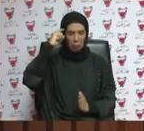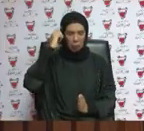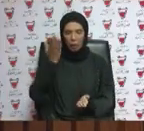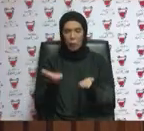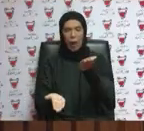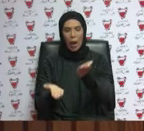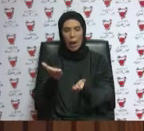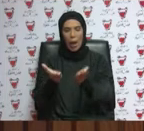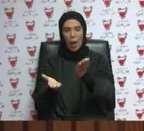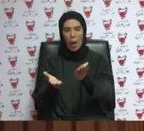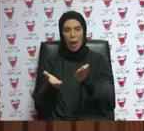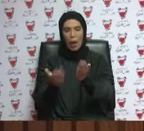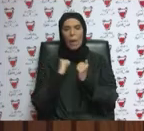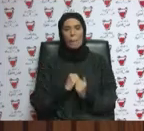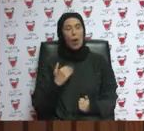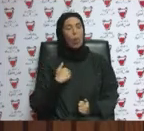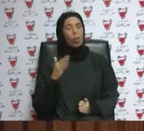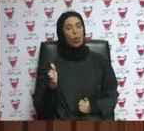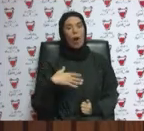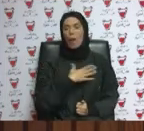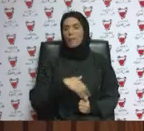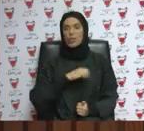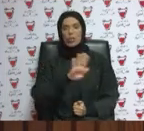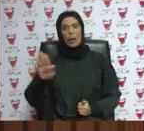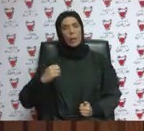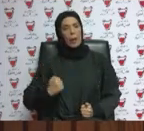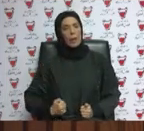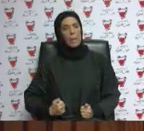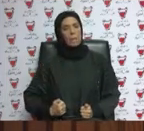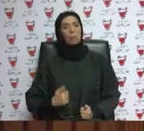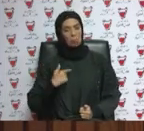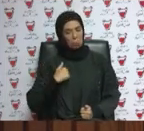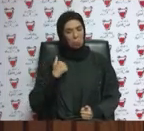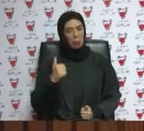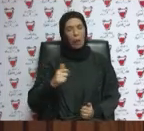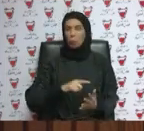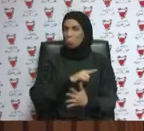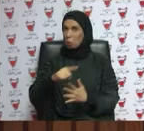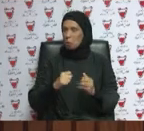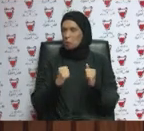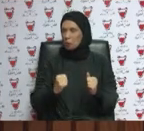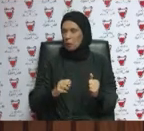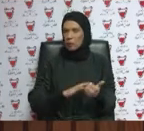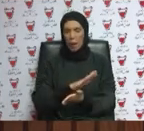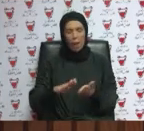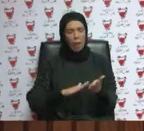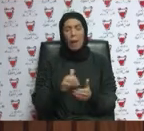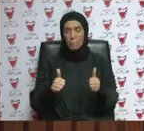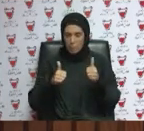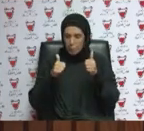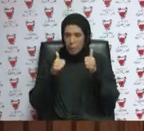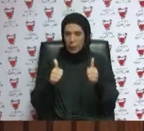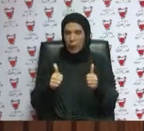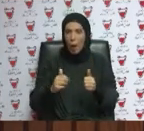في الحكومة، وأيضا ثقة في أنفسنا كشعب معالي الرئيس، ان احنا قادرين مو بس على تجاوز الأزمة هذه وآثارها السلبية، انما على